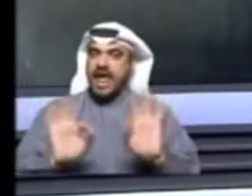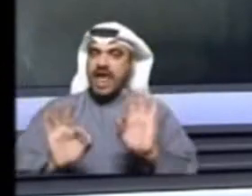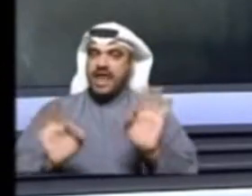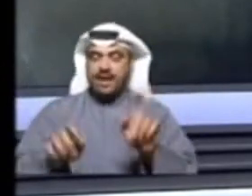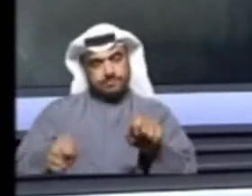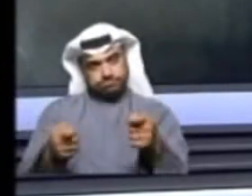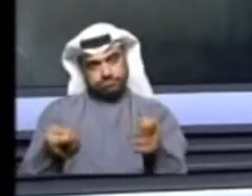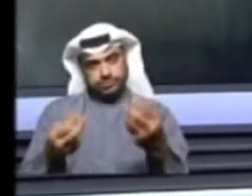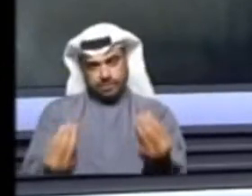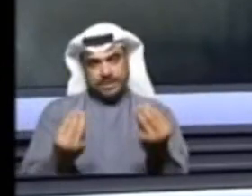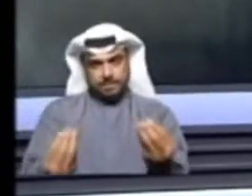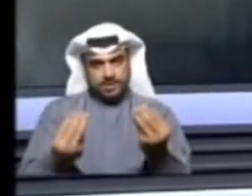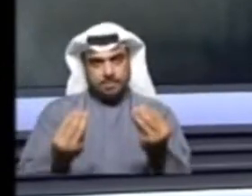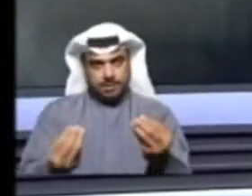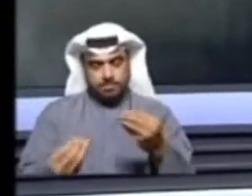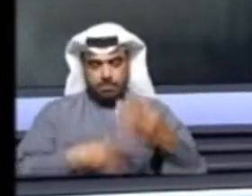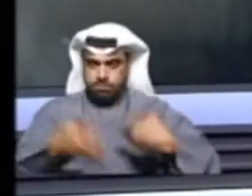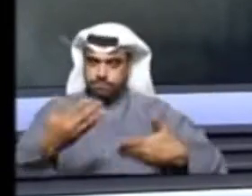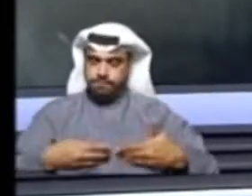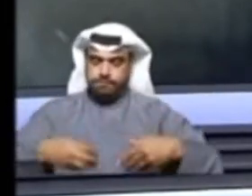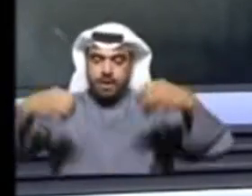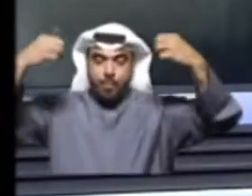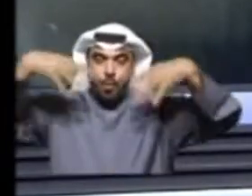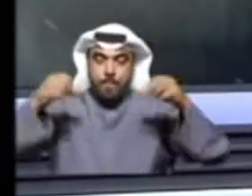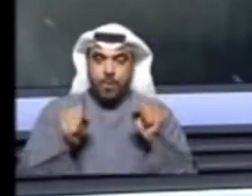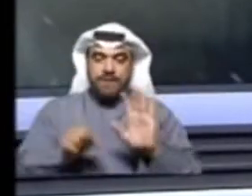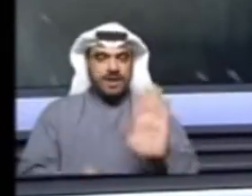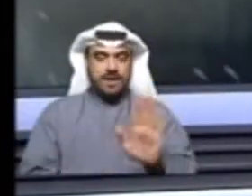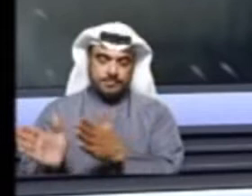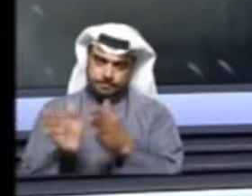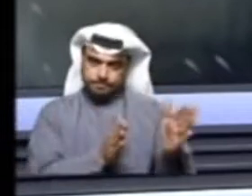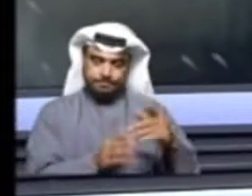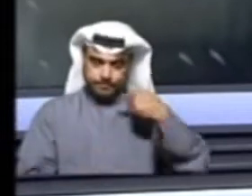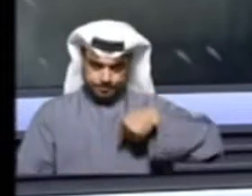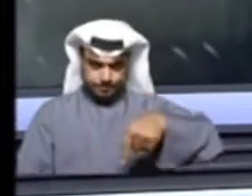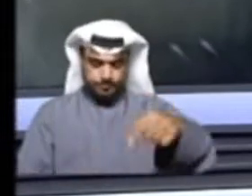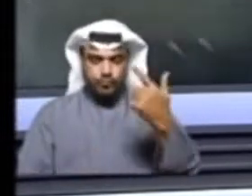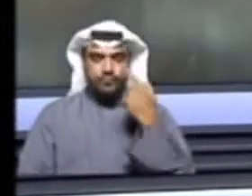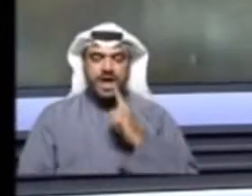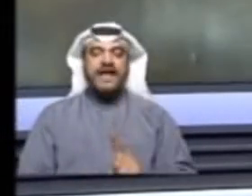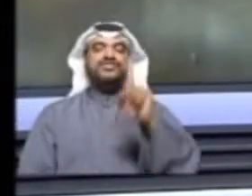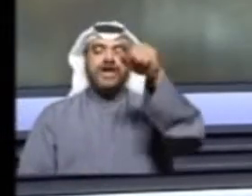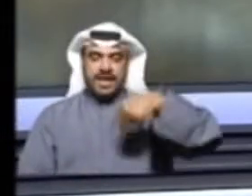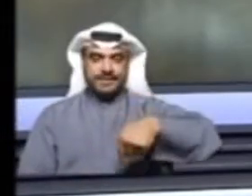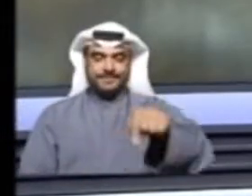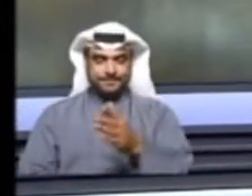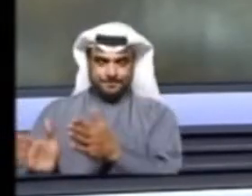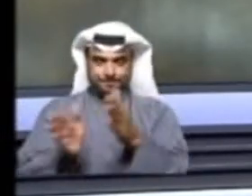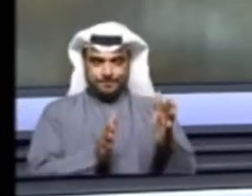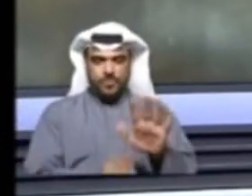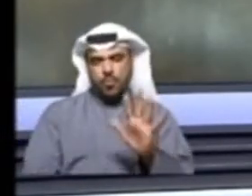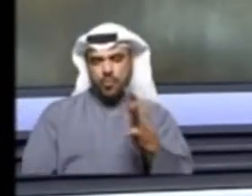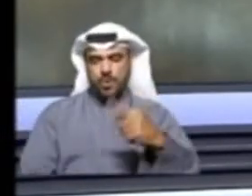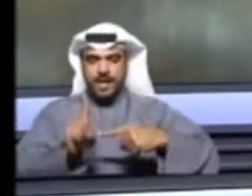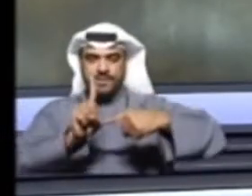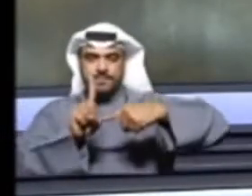راح تتكون ويانا في خاصة المناطق الجنوبية الشرقية من دولة الكويت وكذلك المناطق الشمالية، راح تستمر ويانا خلال اليومين القادمين. متوقع أن